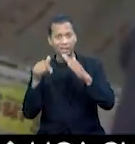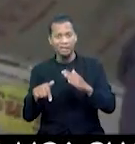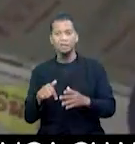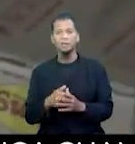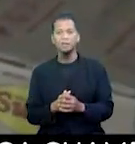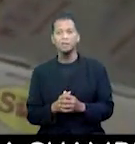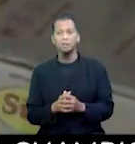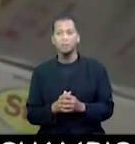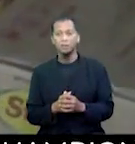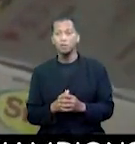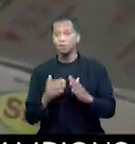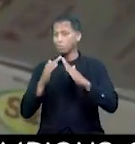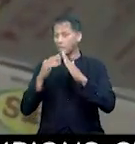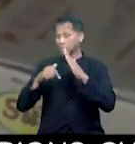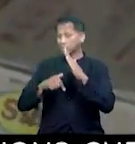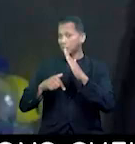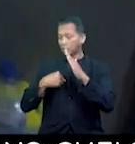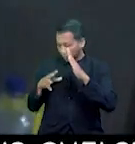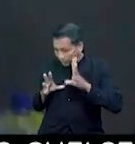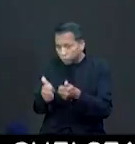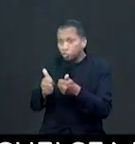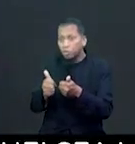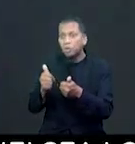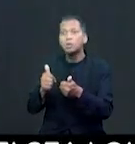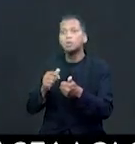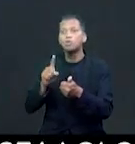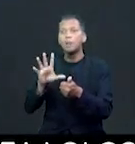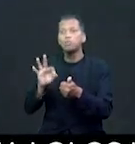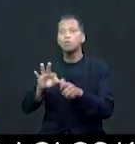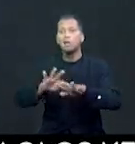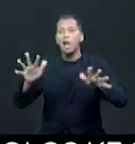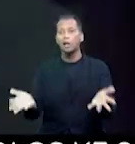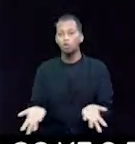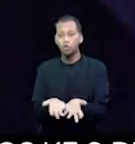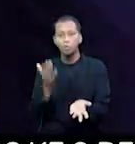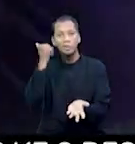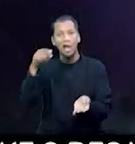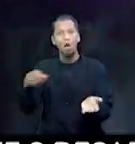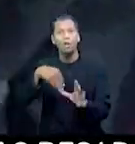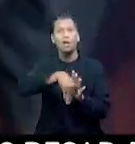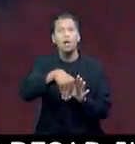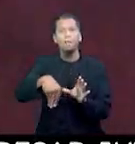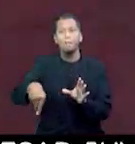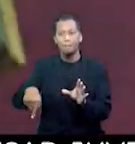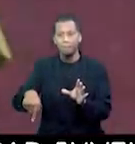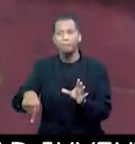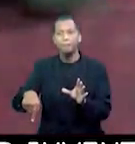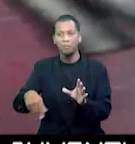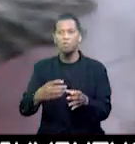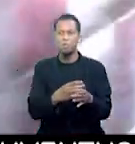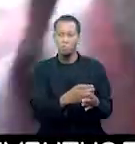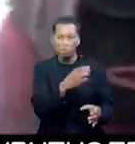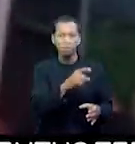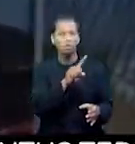Di dalam rumah ini polisi menemukan 750 kardus minyak goreng kemasan 1,8 liter yang rencananya akan dikirim ke